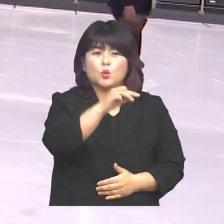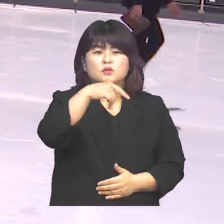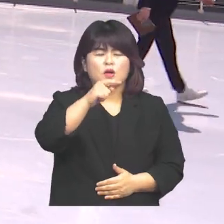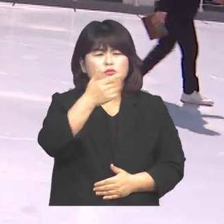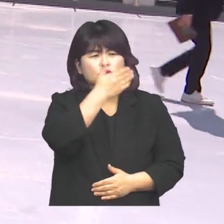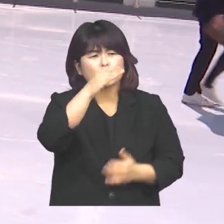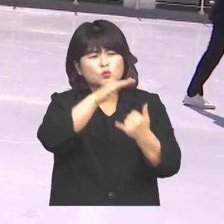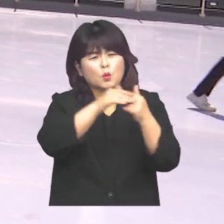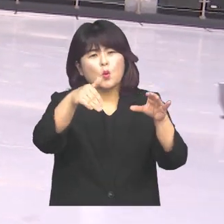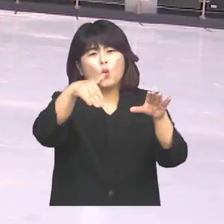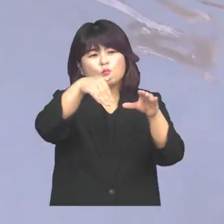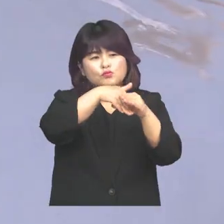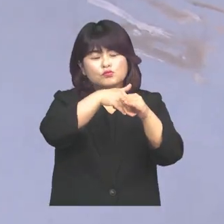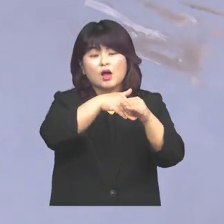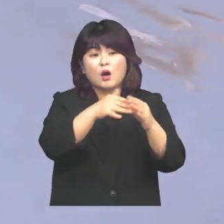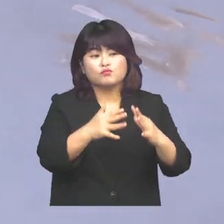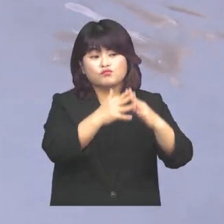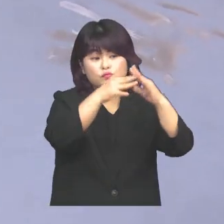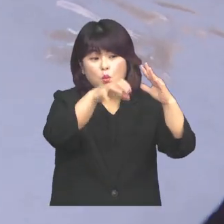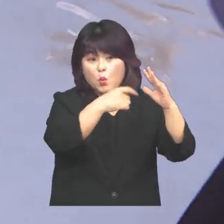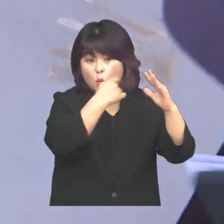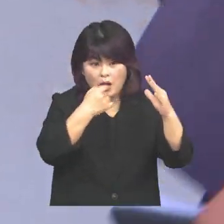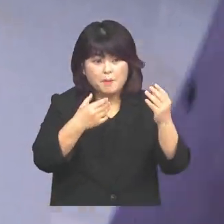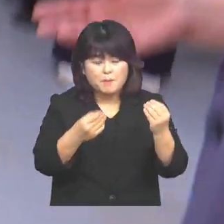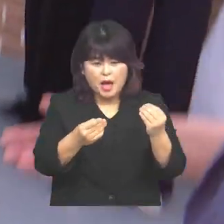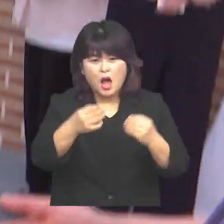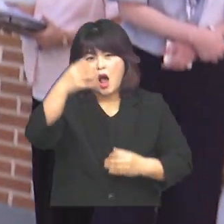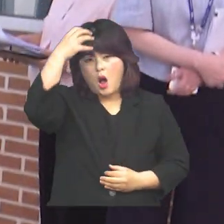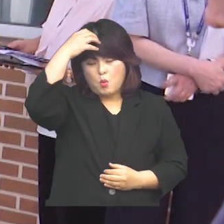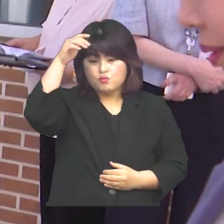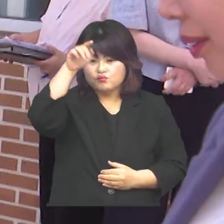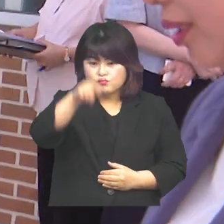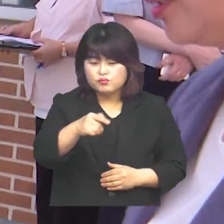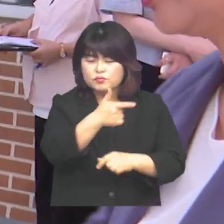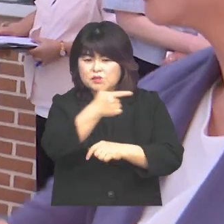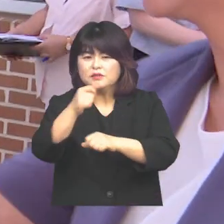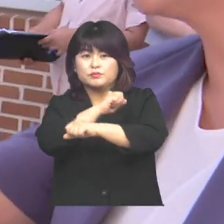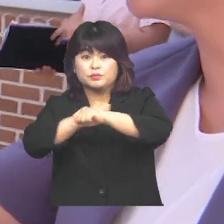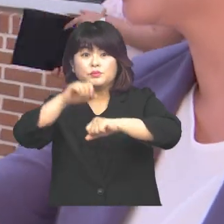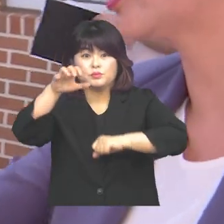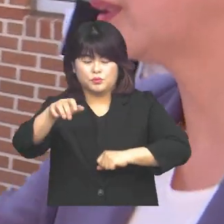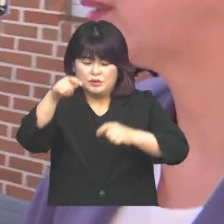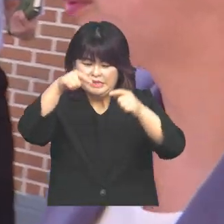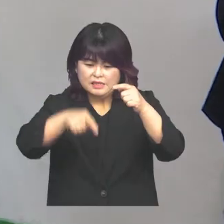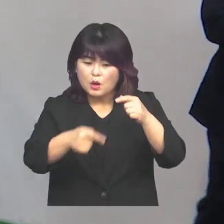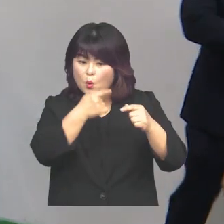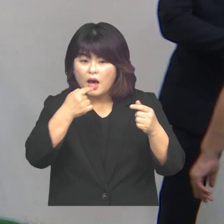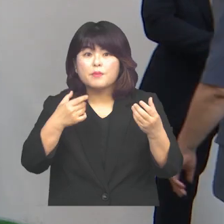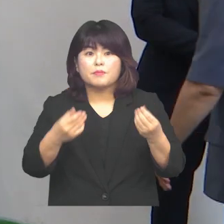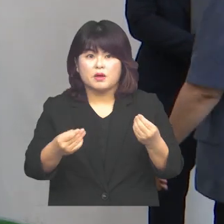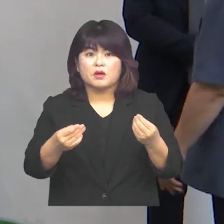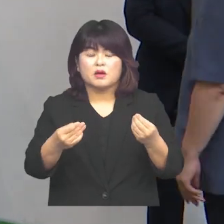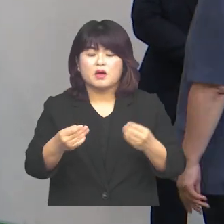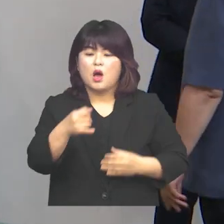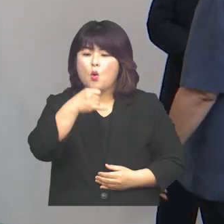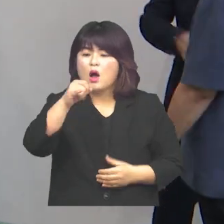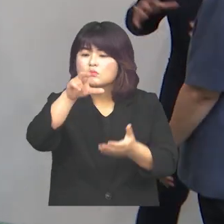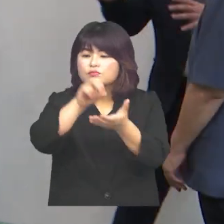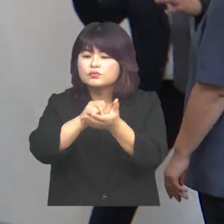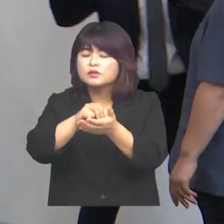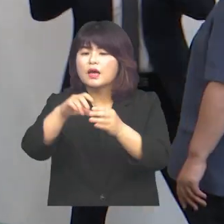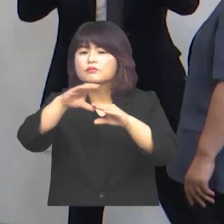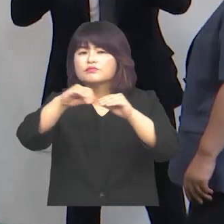수지구 동천동 동천 청소년 문화의집 건립 현장을 방문해 건물 옥상부터 대강당, 지하 시설까지